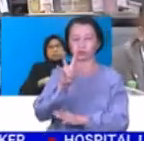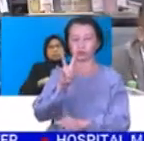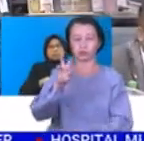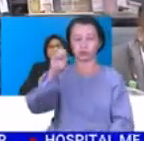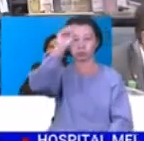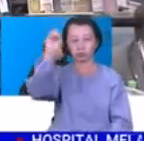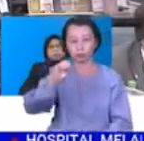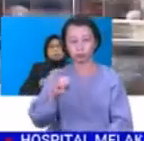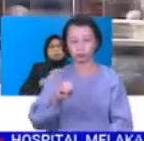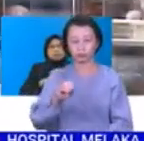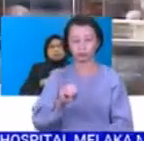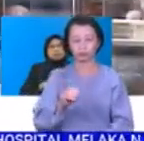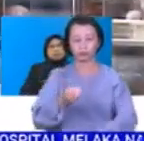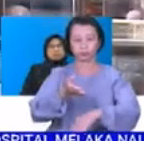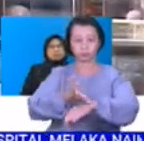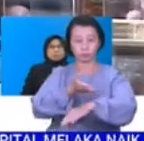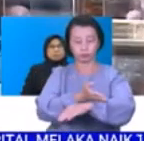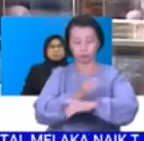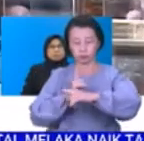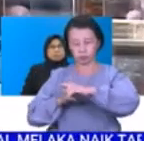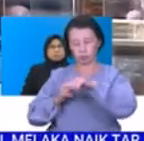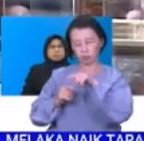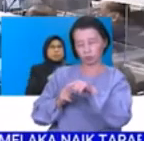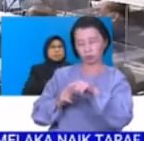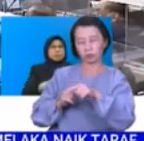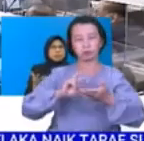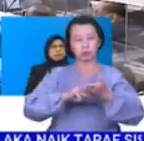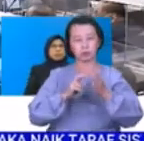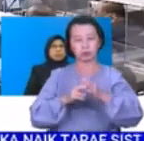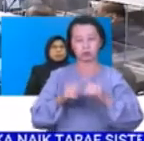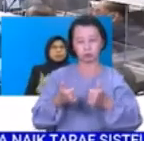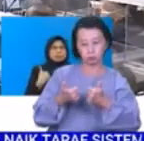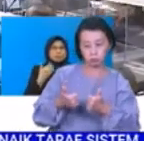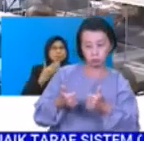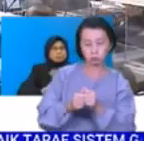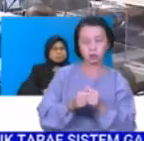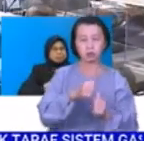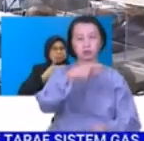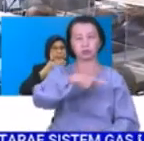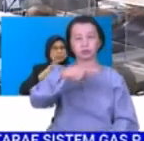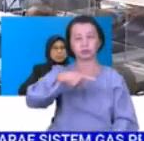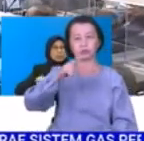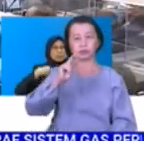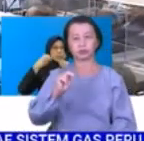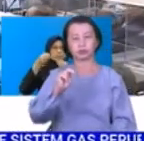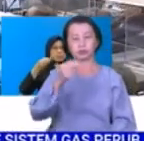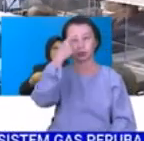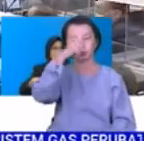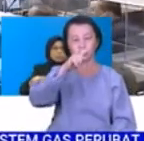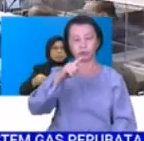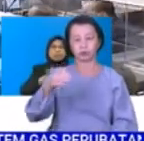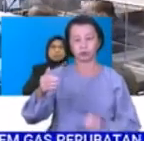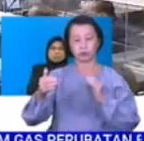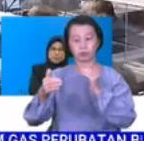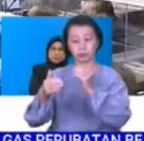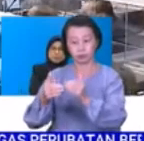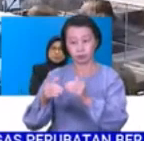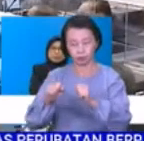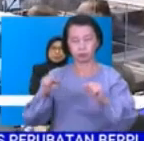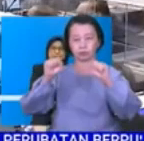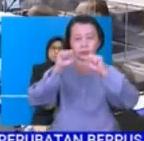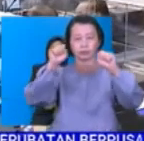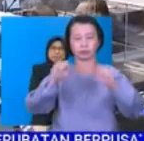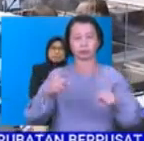700 tambahnya Perkembangan positif ini menggambarkan keberkesanan pelan pemulihan negara untuk meningkatkan kemampuan